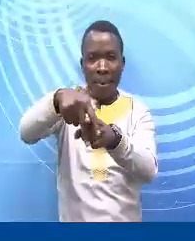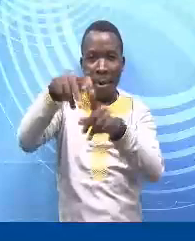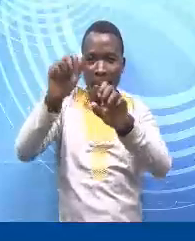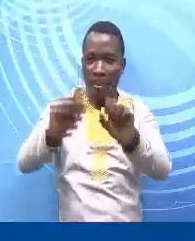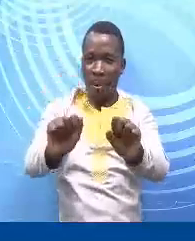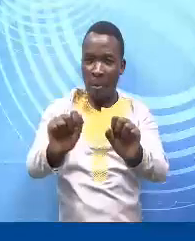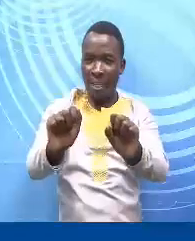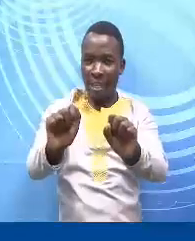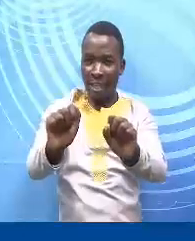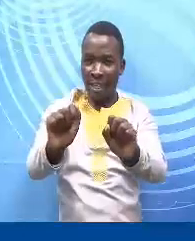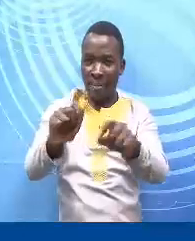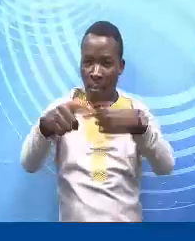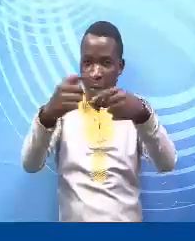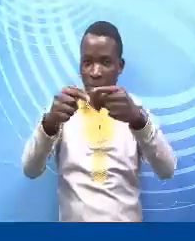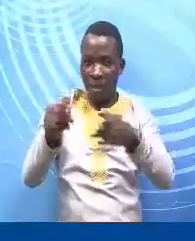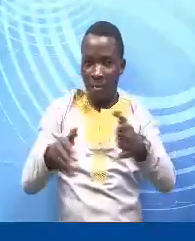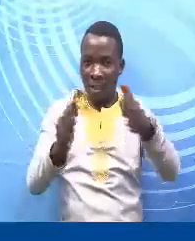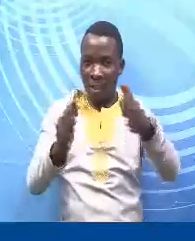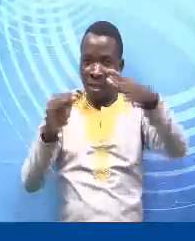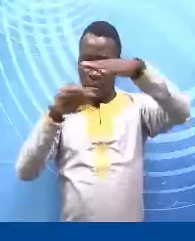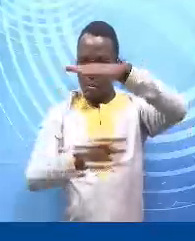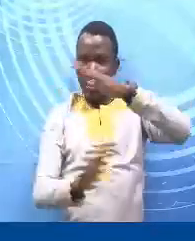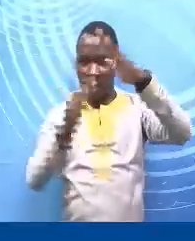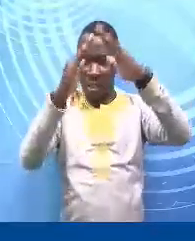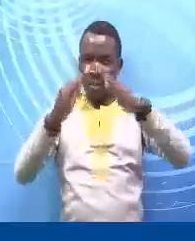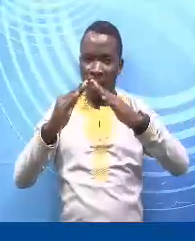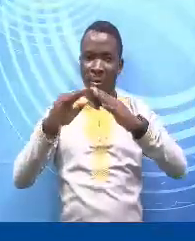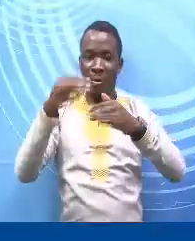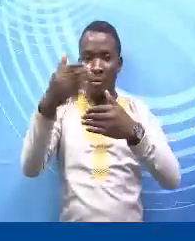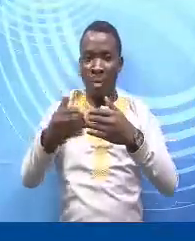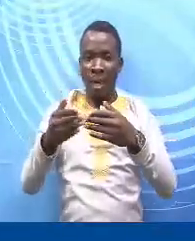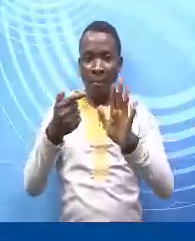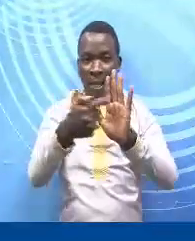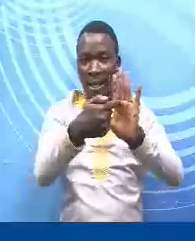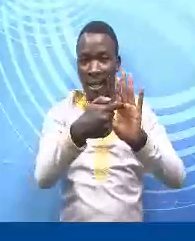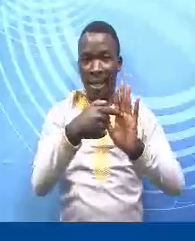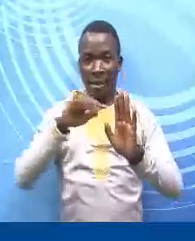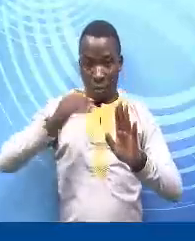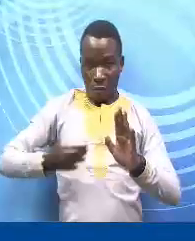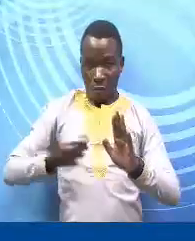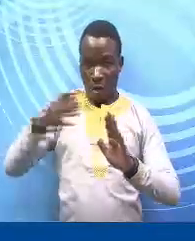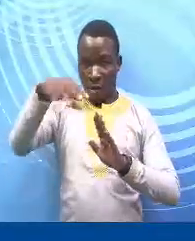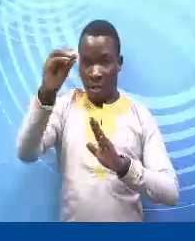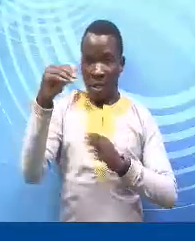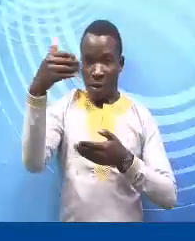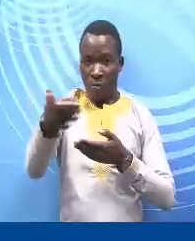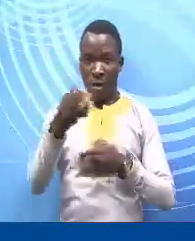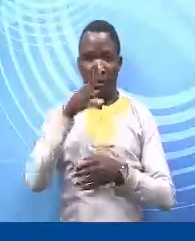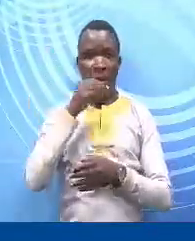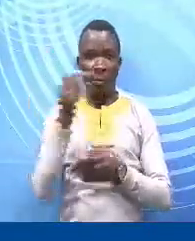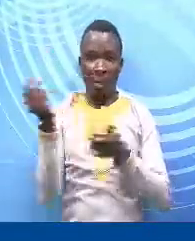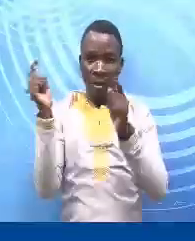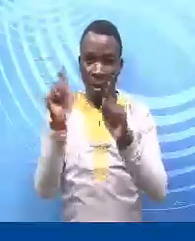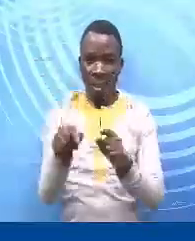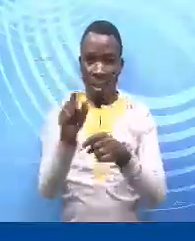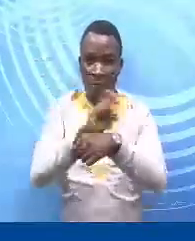umumotari amurenganye ku muhanda wo munsi ya etaje kuri Fantastic. Byaje kugaragara ko uyu mugore ugiye nyuma umugabo ari uje